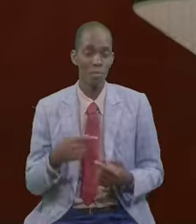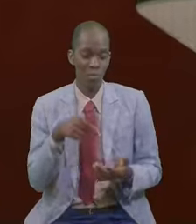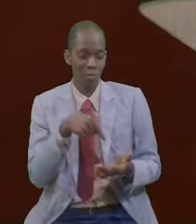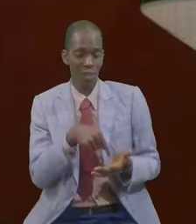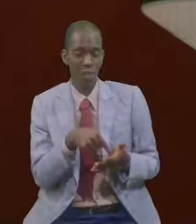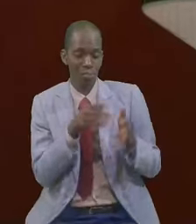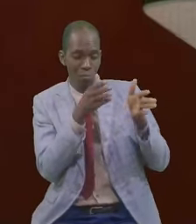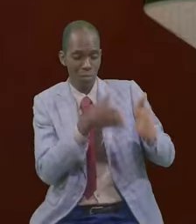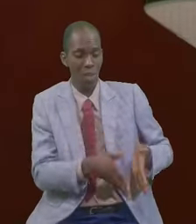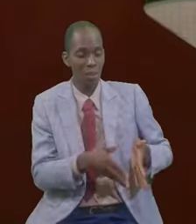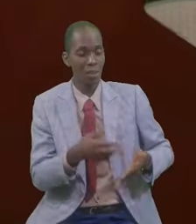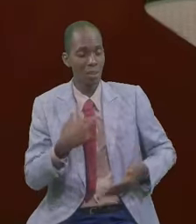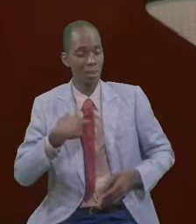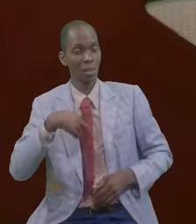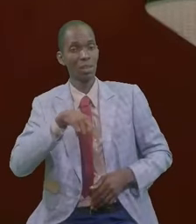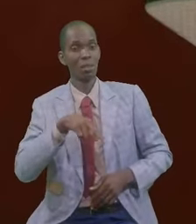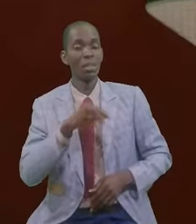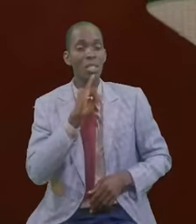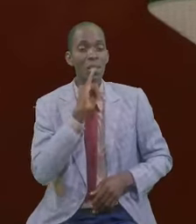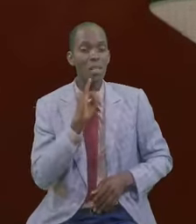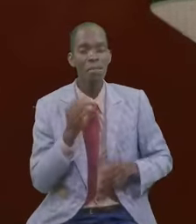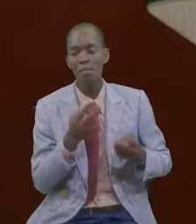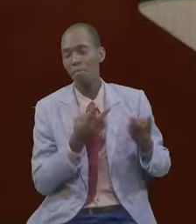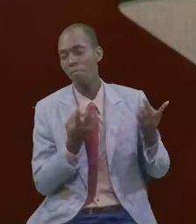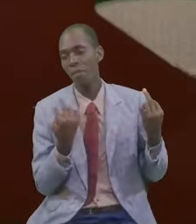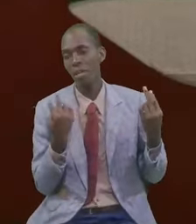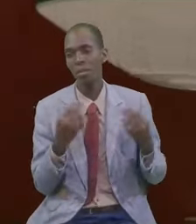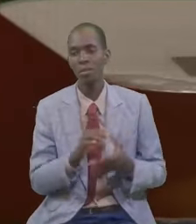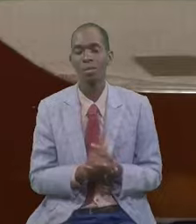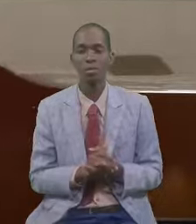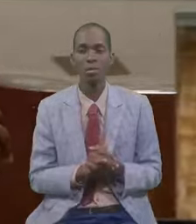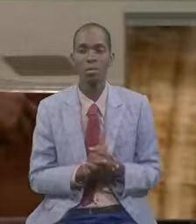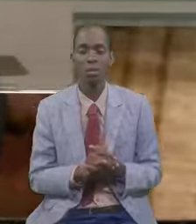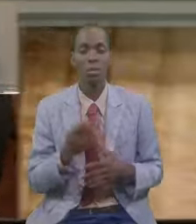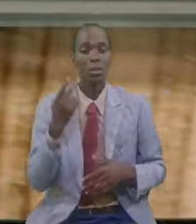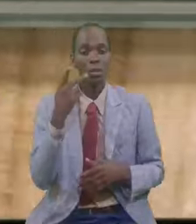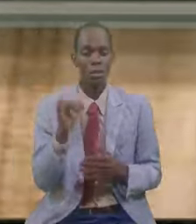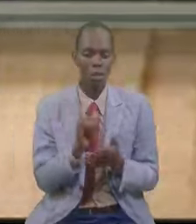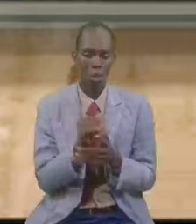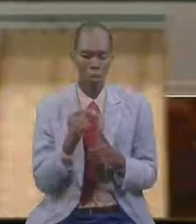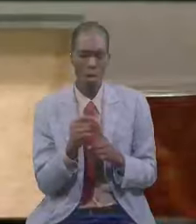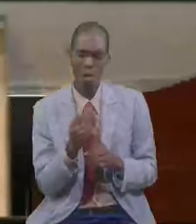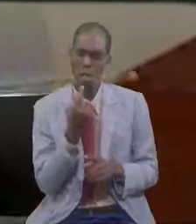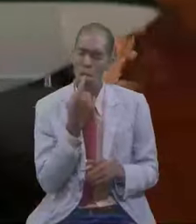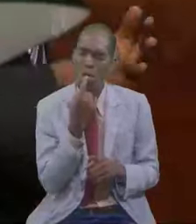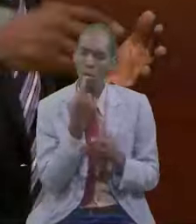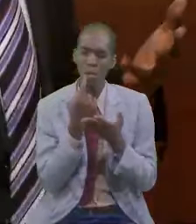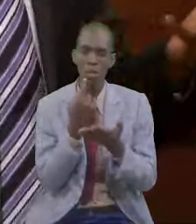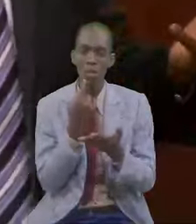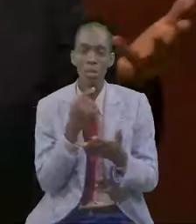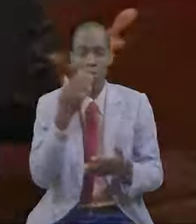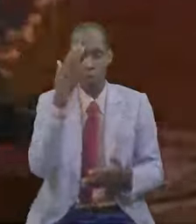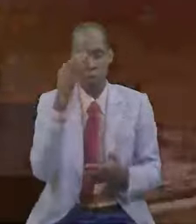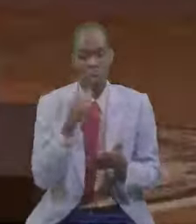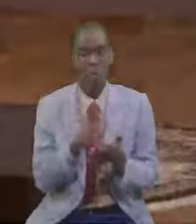cœur, la religion de cet homme est vaine. Oui, la langue là-bas, c'est la langue